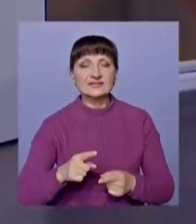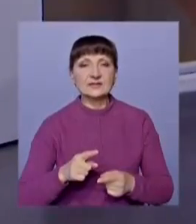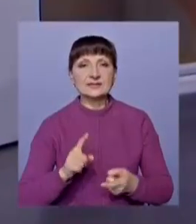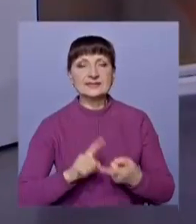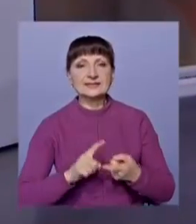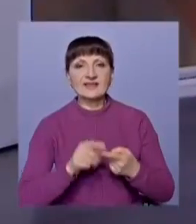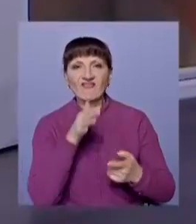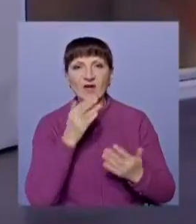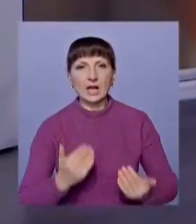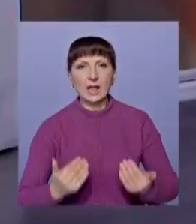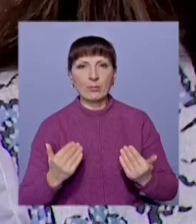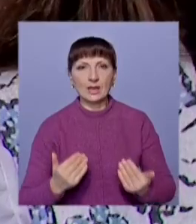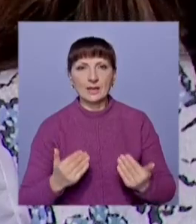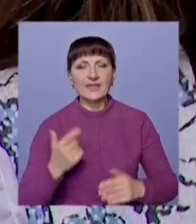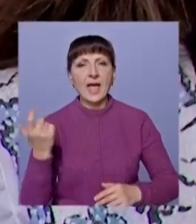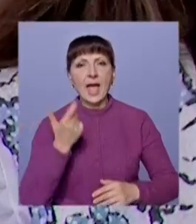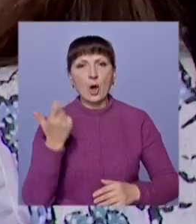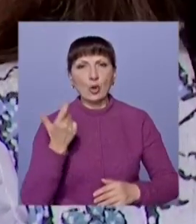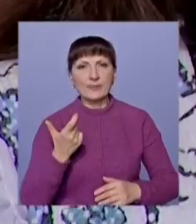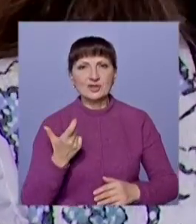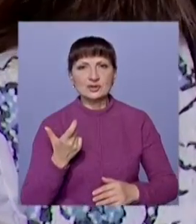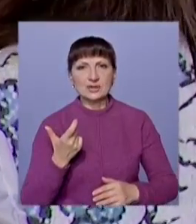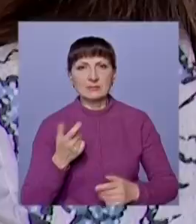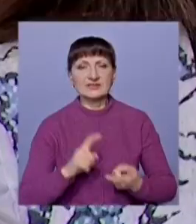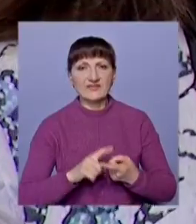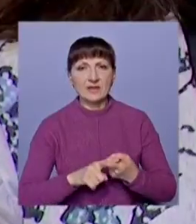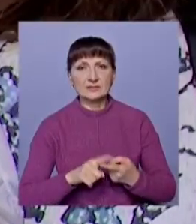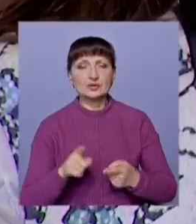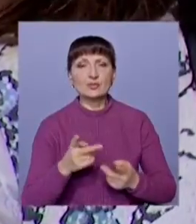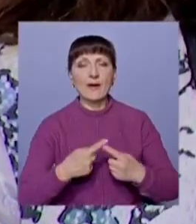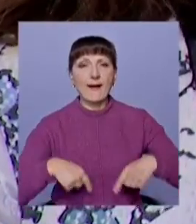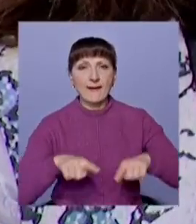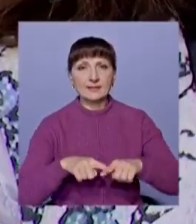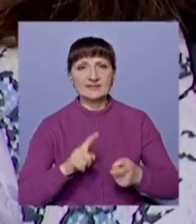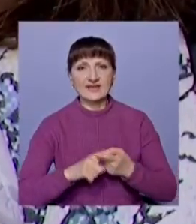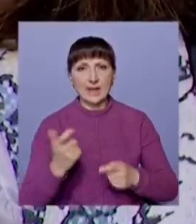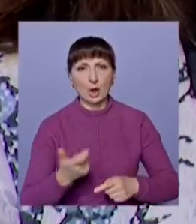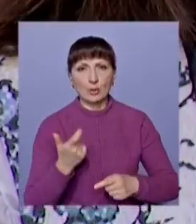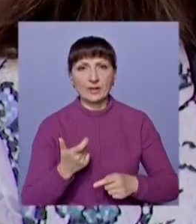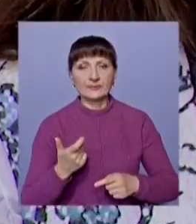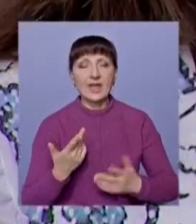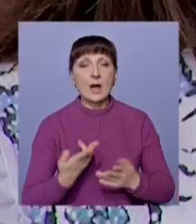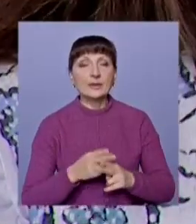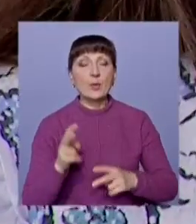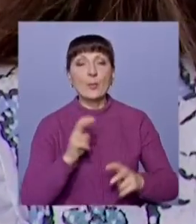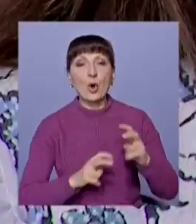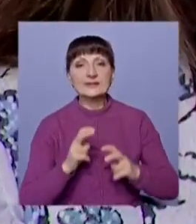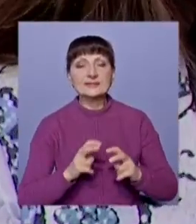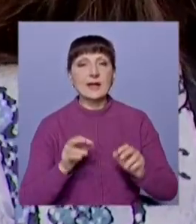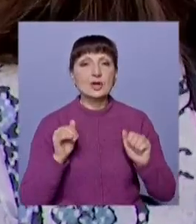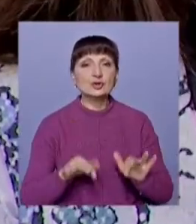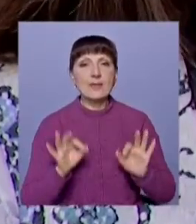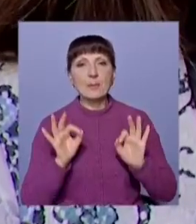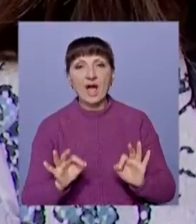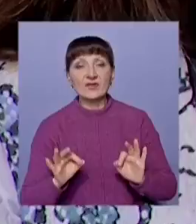соответствовать реалиям жизни, экономическим в первую очередь, так как это экономическое образование. Вот. Поэтому поиск компромиссов – это и есть задача